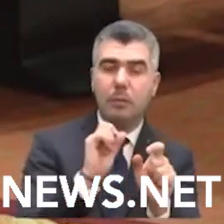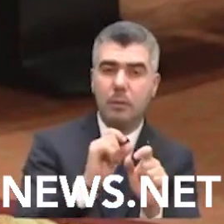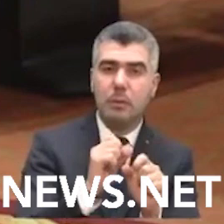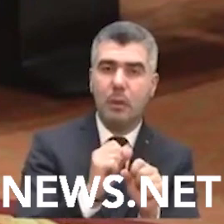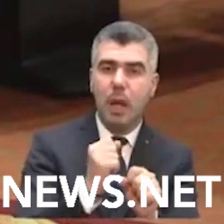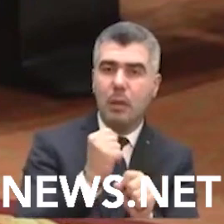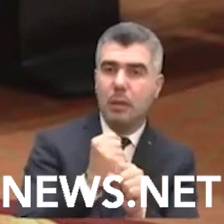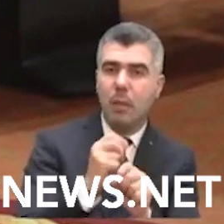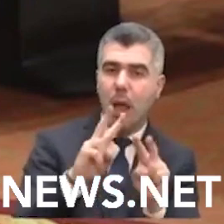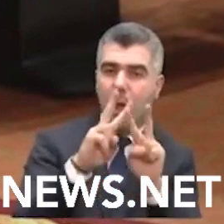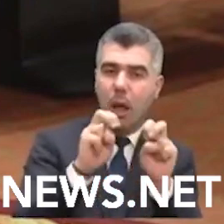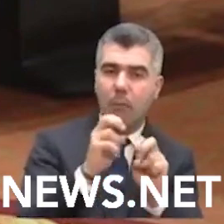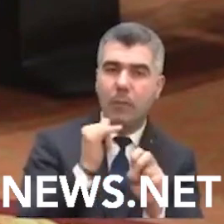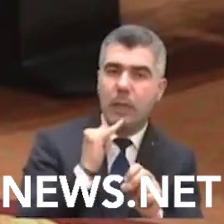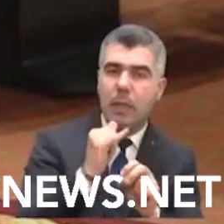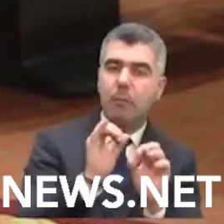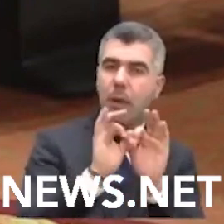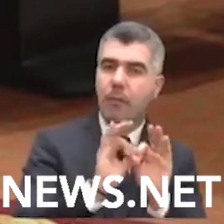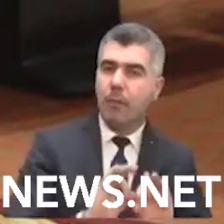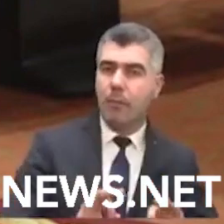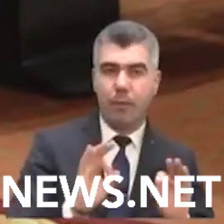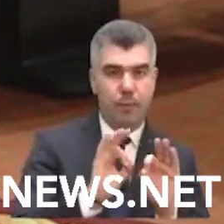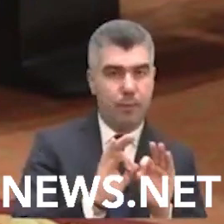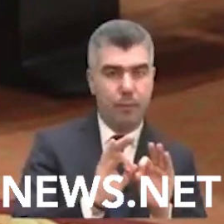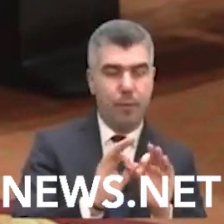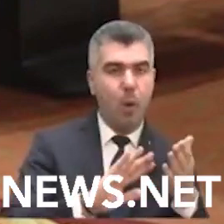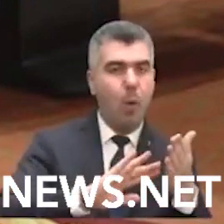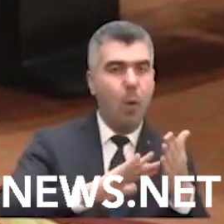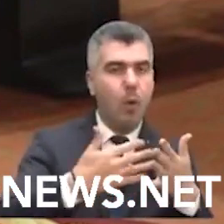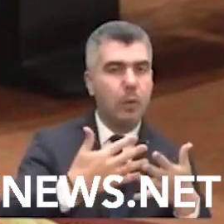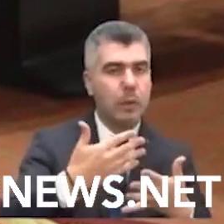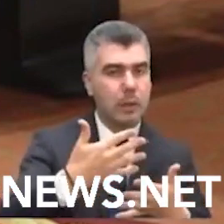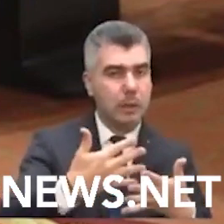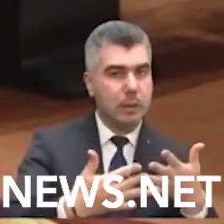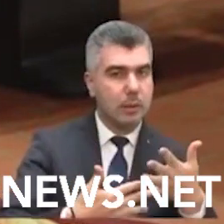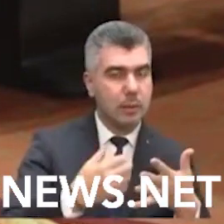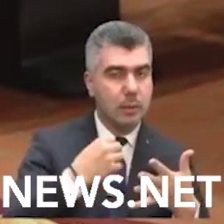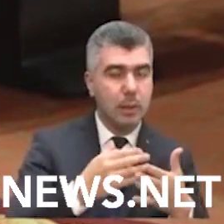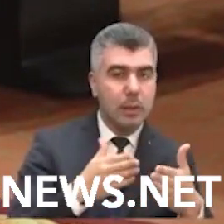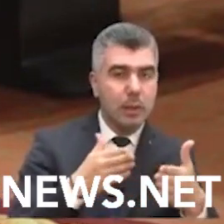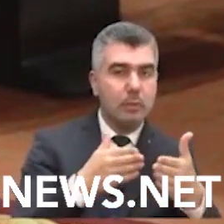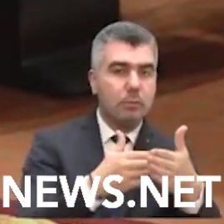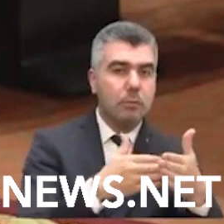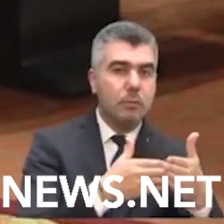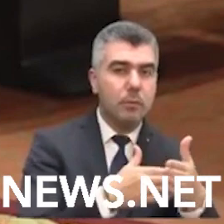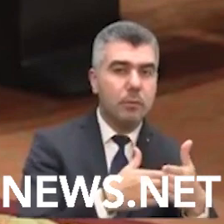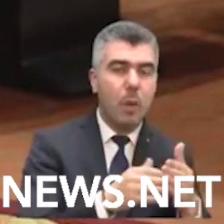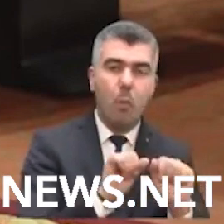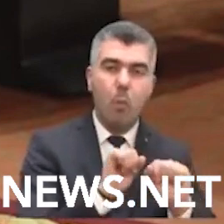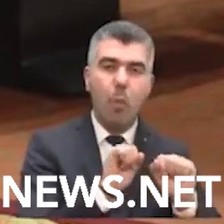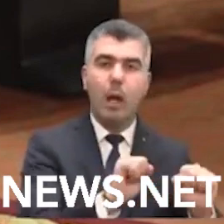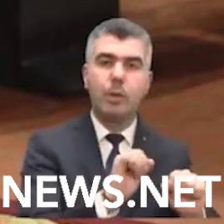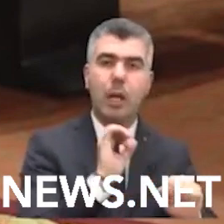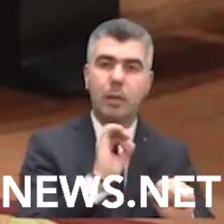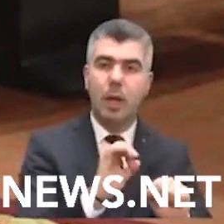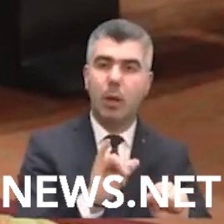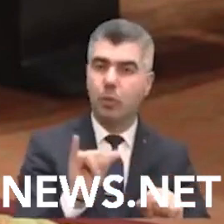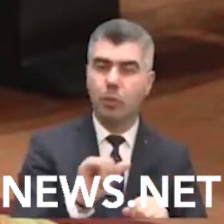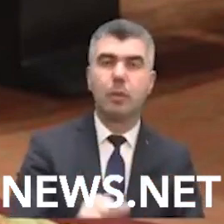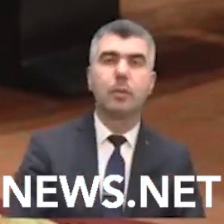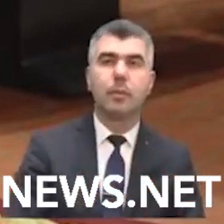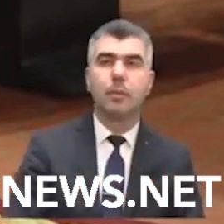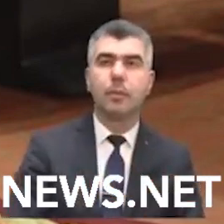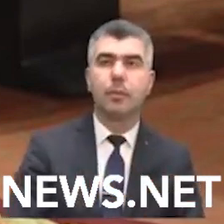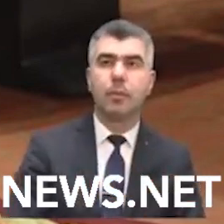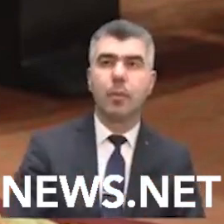التتبع المراقبة. واعتبارا لكل هذه النواقص فإن التحديات التي يواجهها القطاع